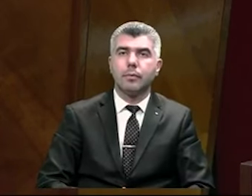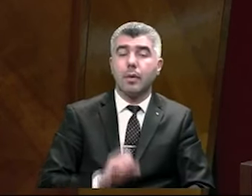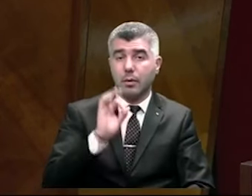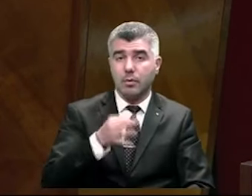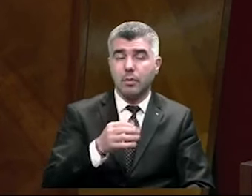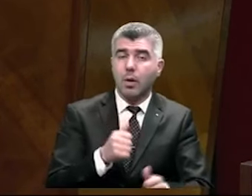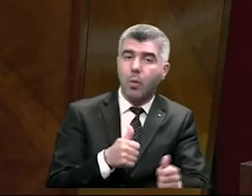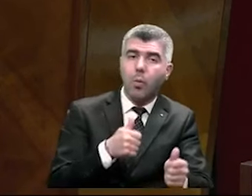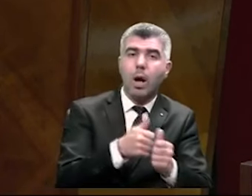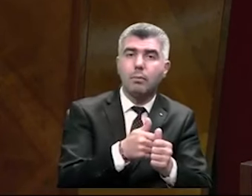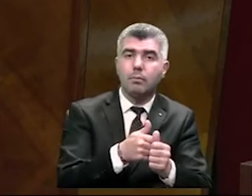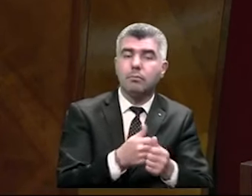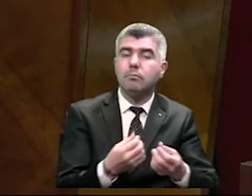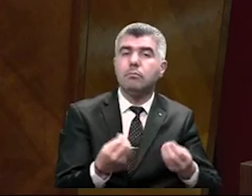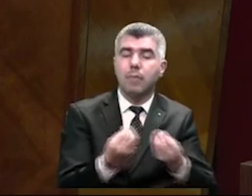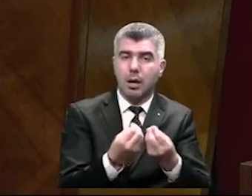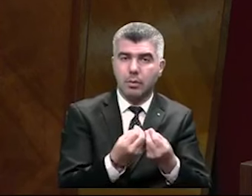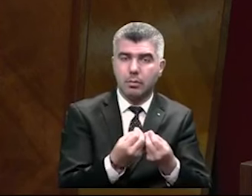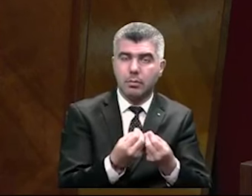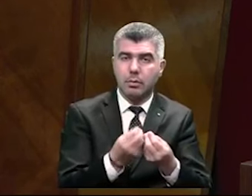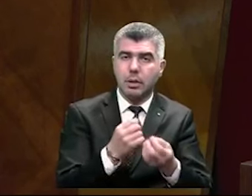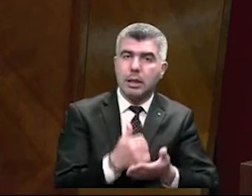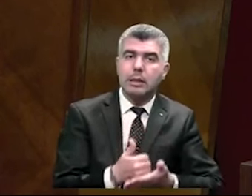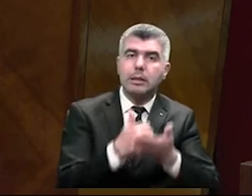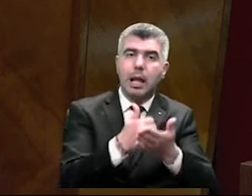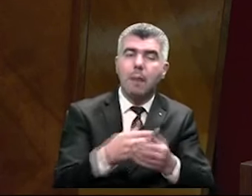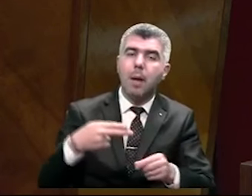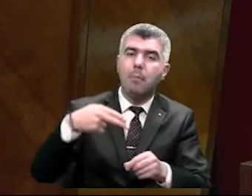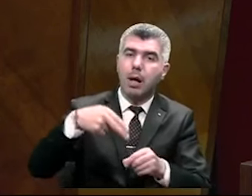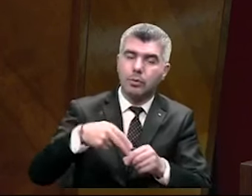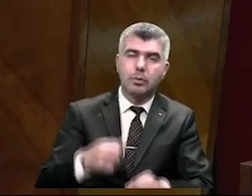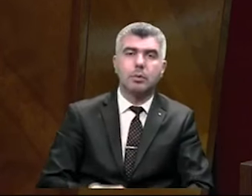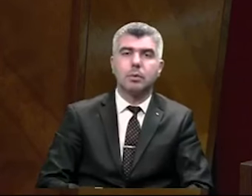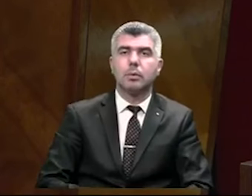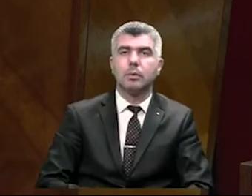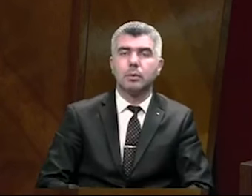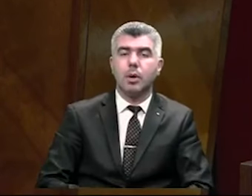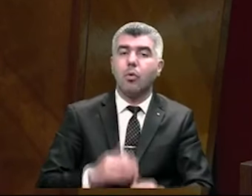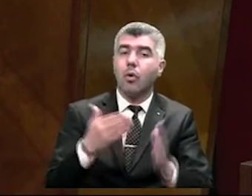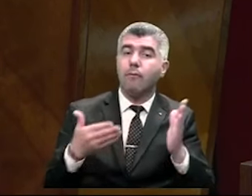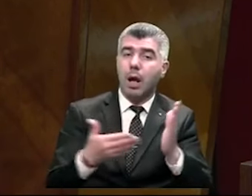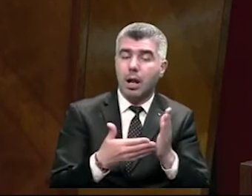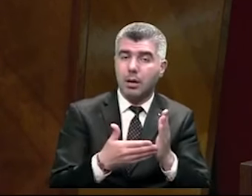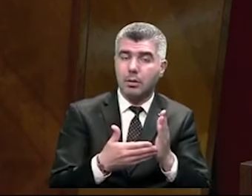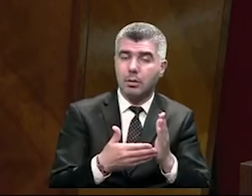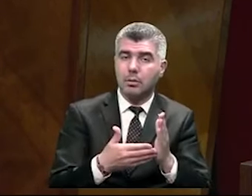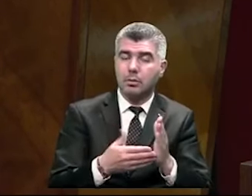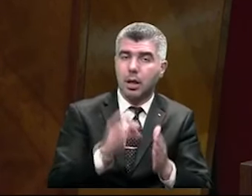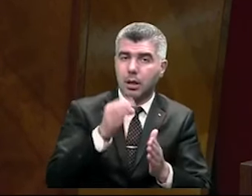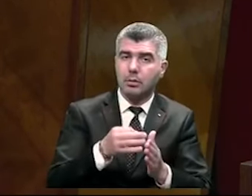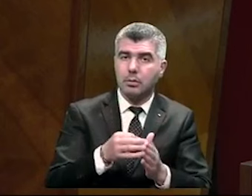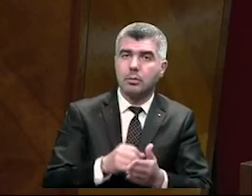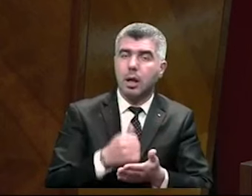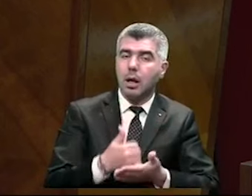كبنا ايضا النقل المزدوج من خلال الدعم ديال المحروقات واخيرا ت نعطيو الاسبقيه كيف